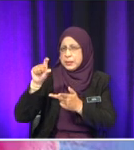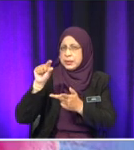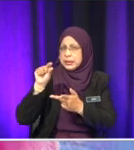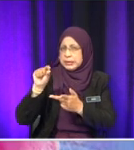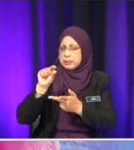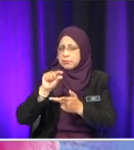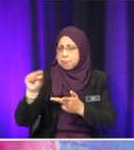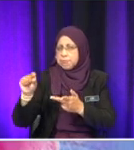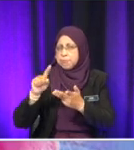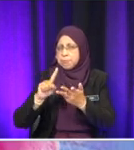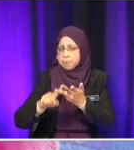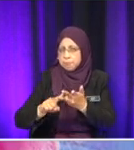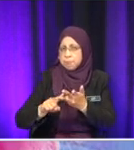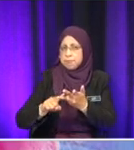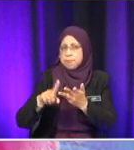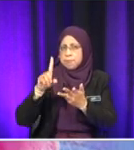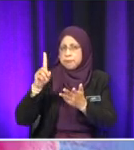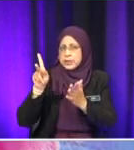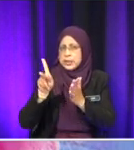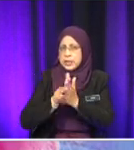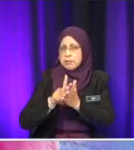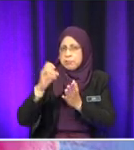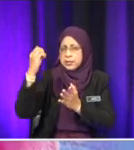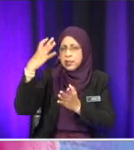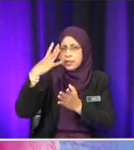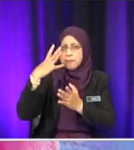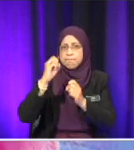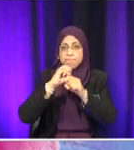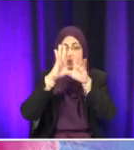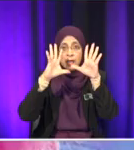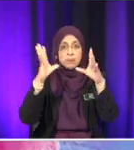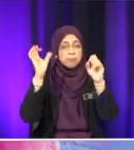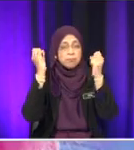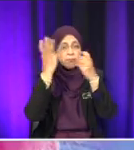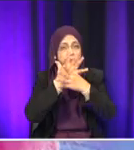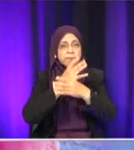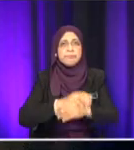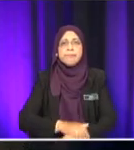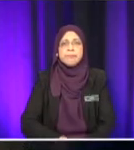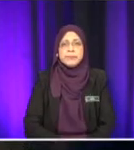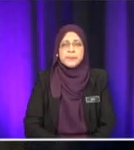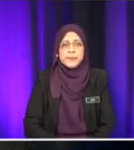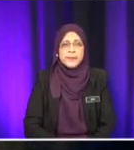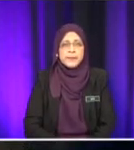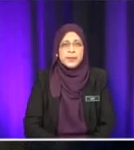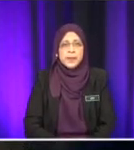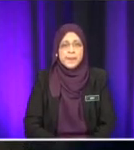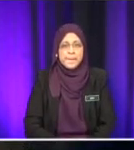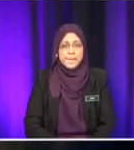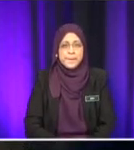garisan atau di kesan pencahayaan terang dan gelap Oke siapa beliau jawab untuk soalnya